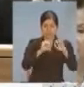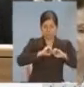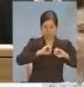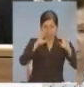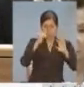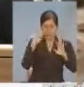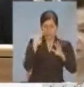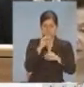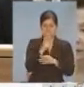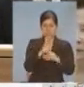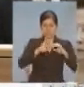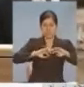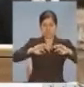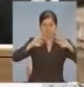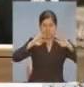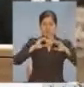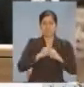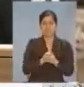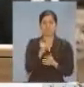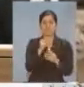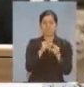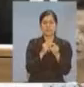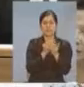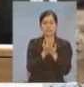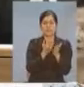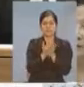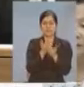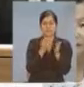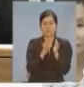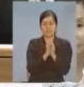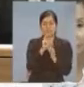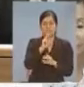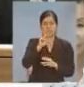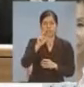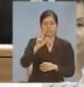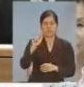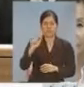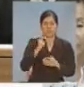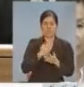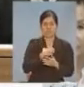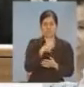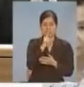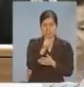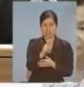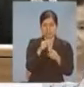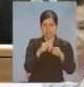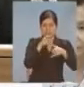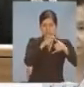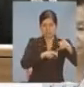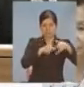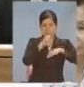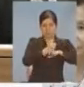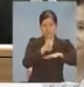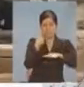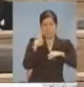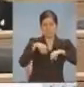สอบได้ของรัฐบาลชุดนี้ต่อการใช้เม็ดเงิน2ล้านล้านบาทอยากจะเรียนถามว่าผู้บริหารที่จะนำเม็ดเงินเหล่านี้ไปใ